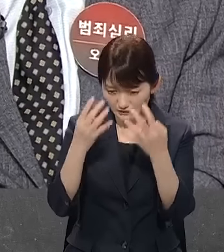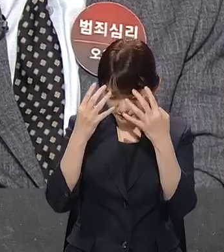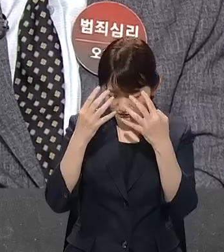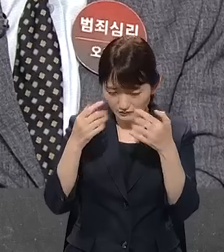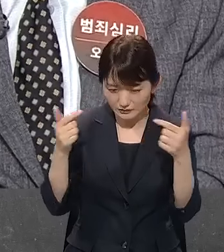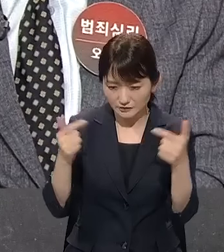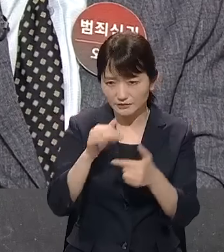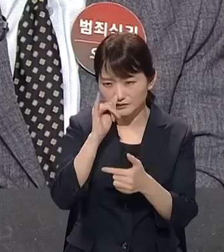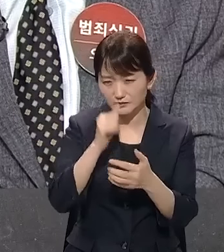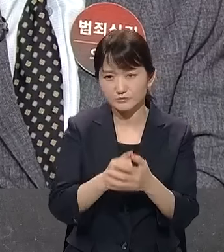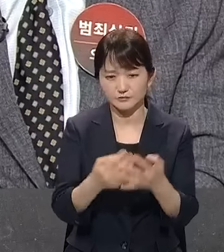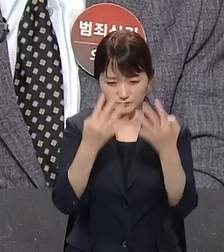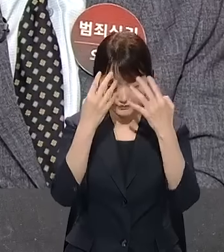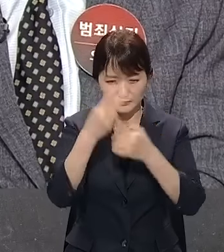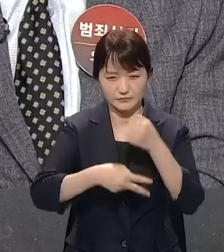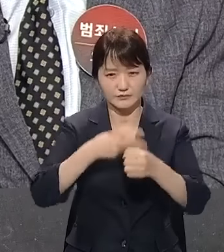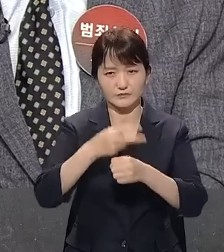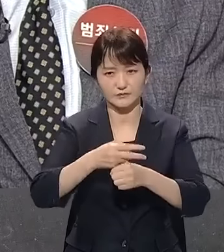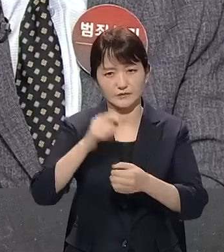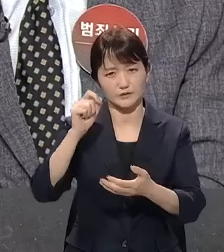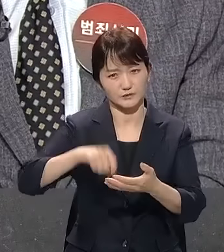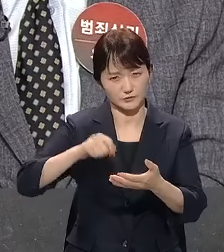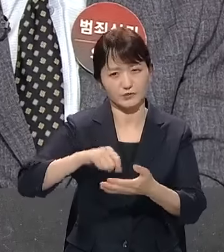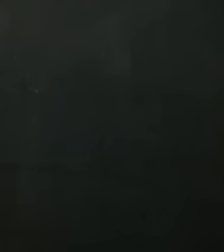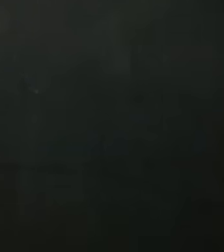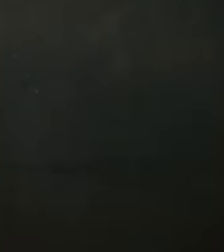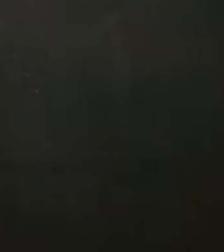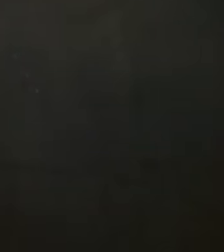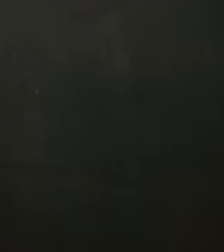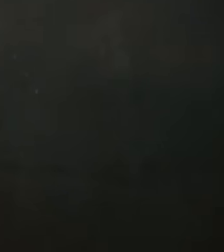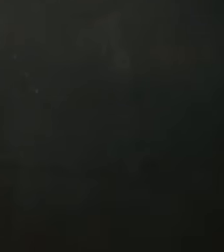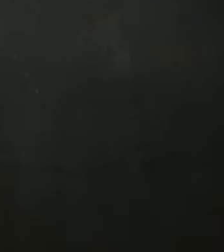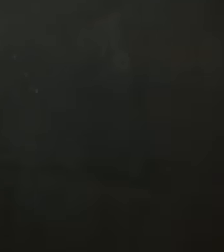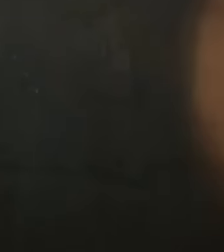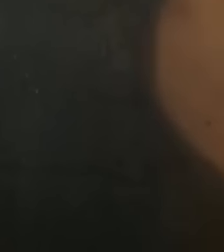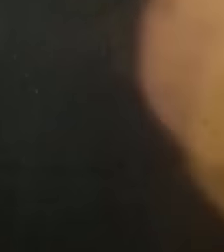판단해서 인연을 선고한 것으로 보입니다 그렇군요